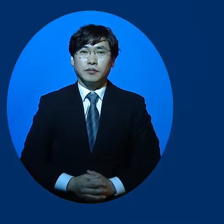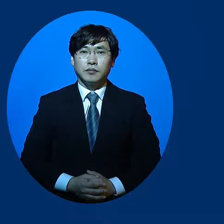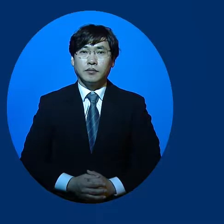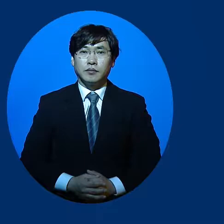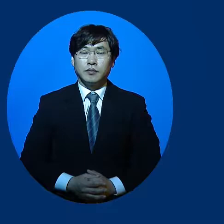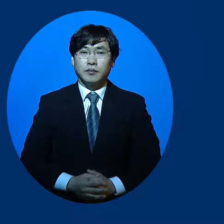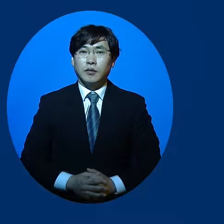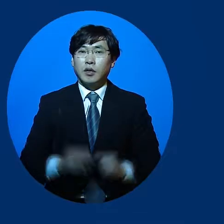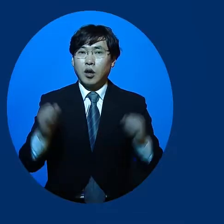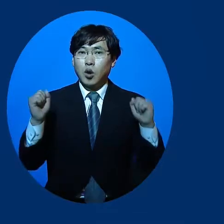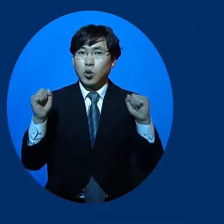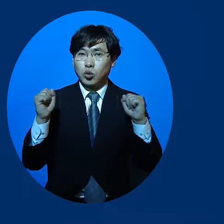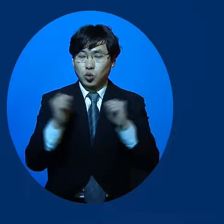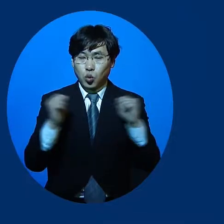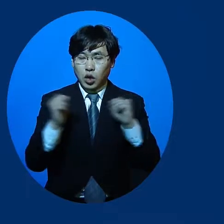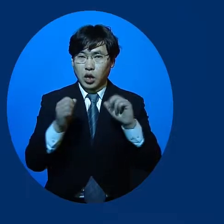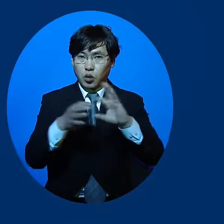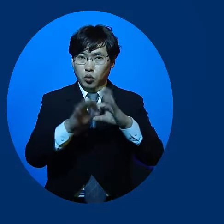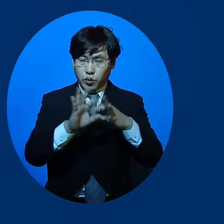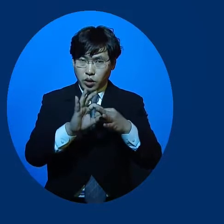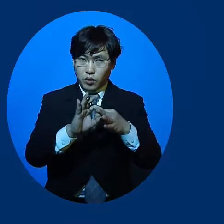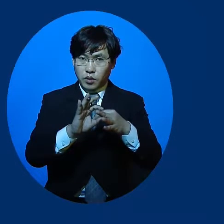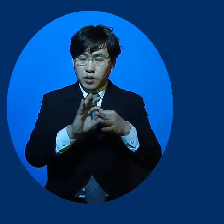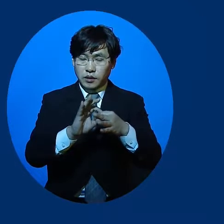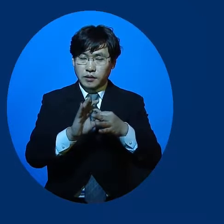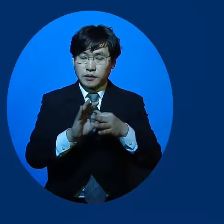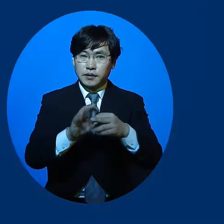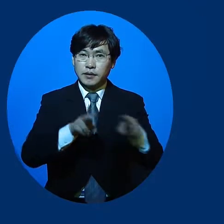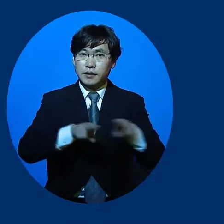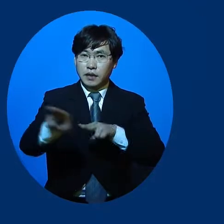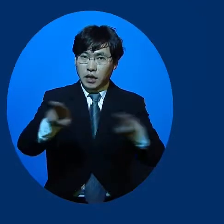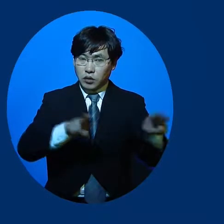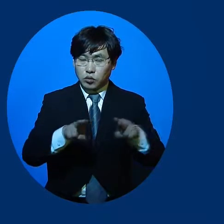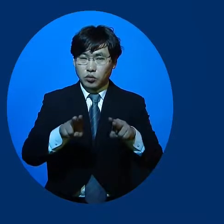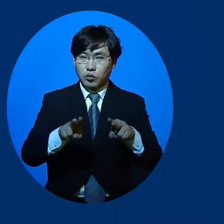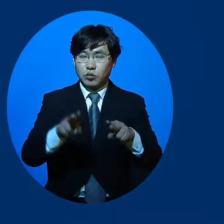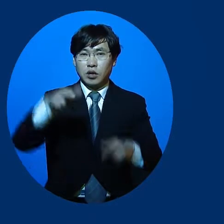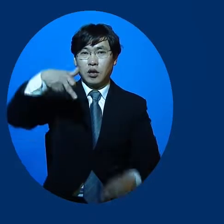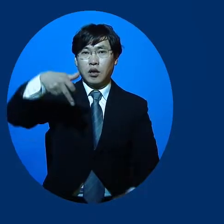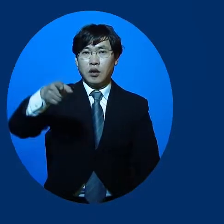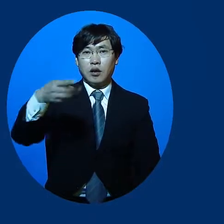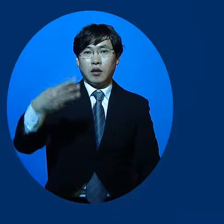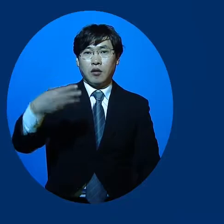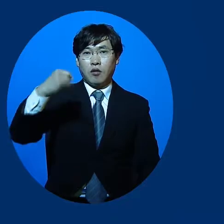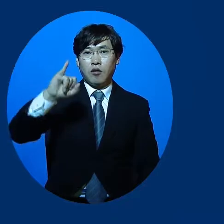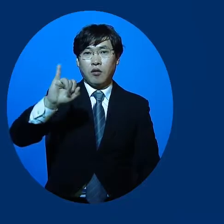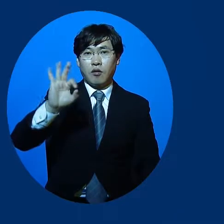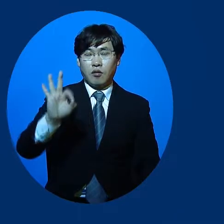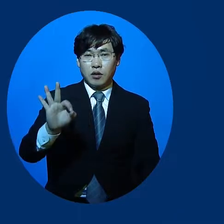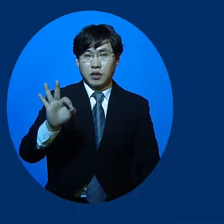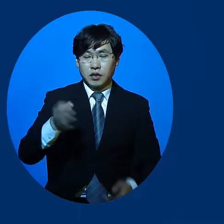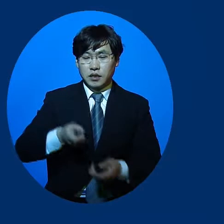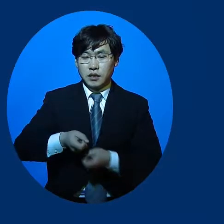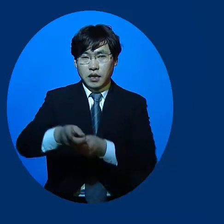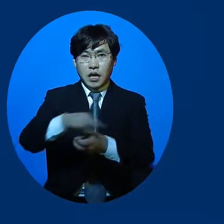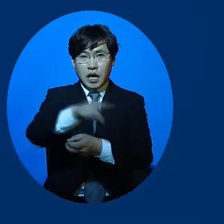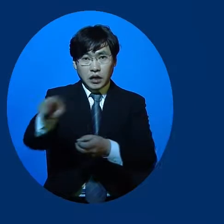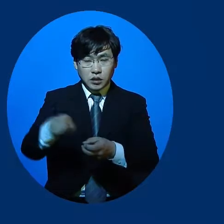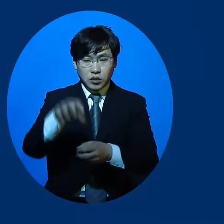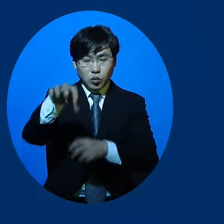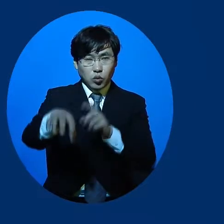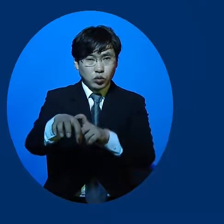동계 종목의 경우에 아이스 하키장이 22개, 컬링장이 6개가 있는데 비장애인과 함께 활용하고